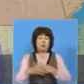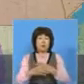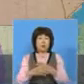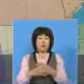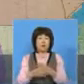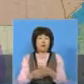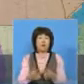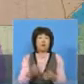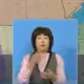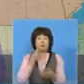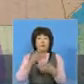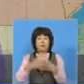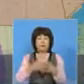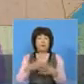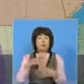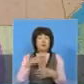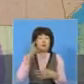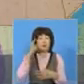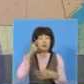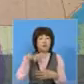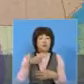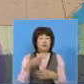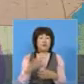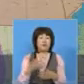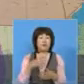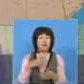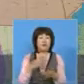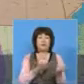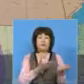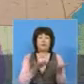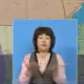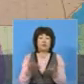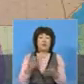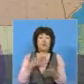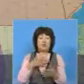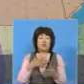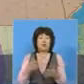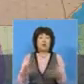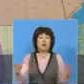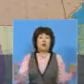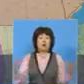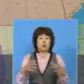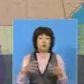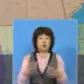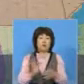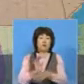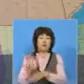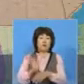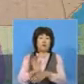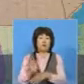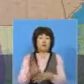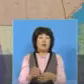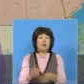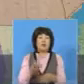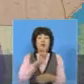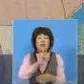Буквально недавно, как вы знаете, мы презентовали нашей общественности завод по производству кафельной